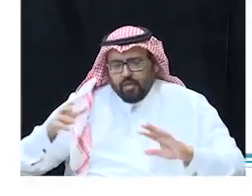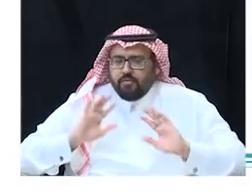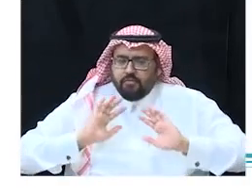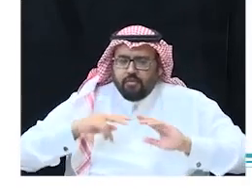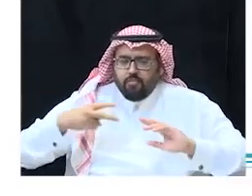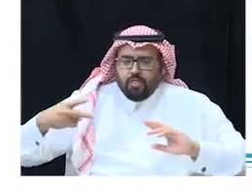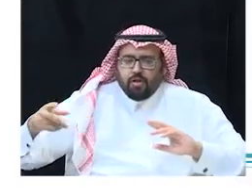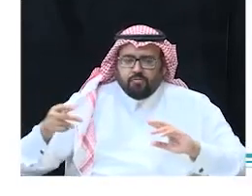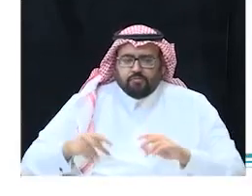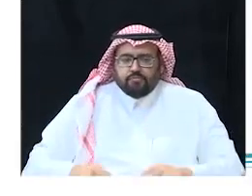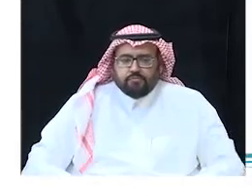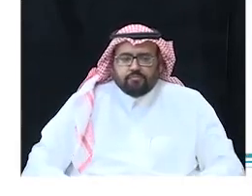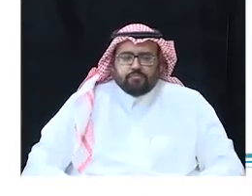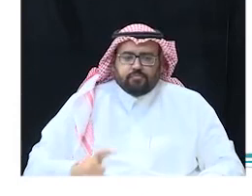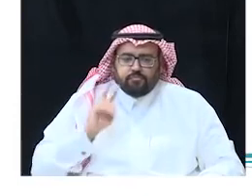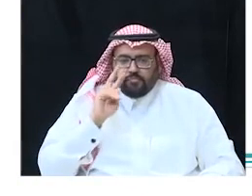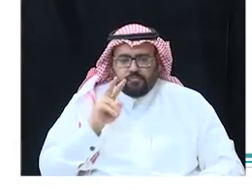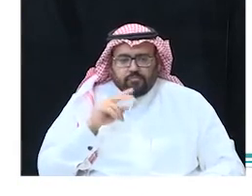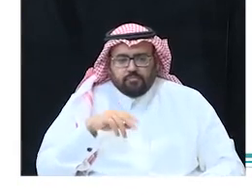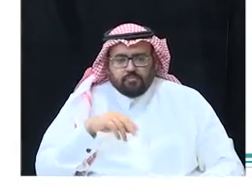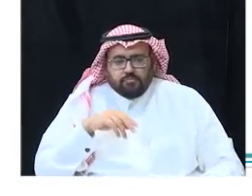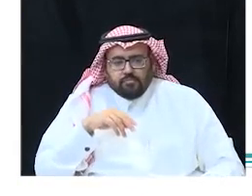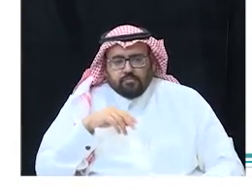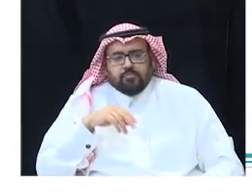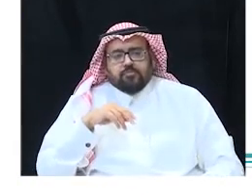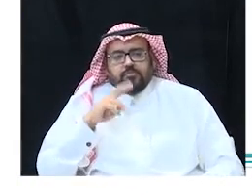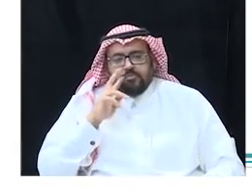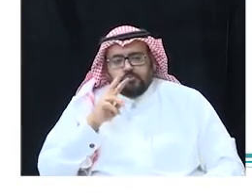قوة مختلفة.